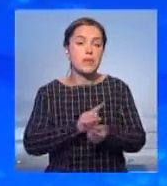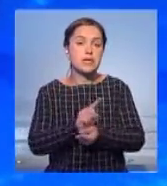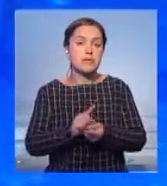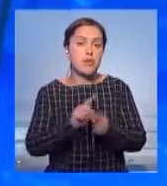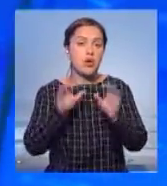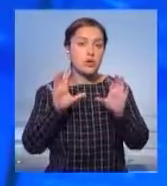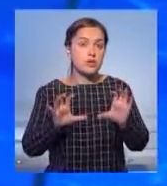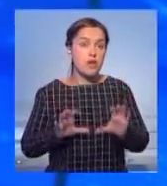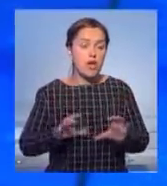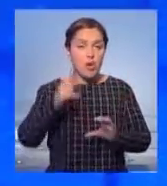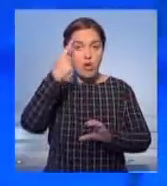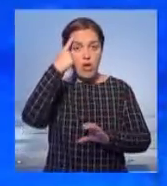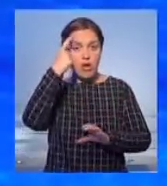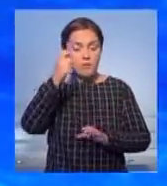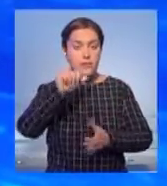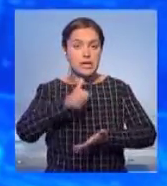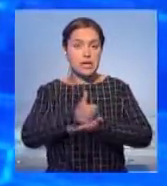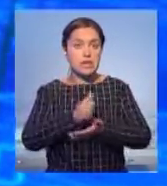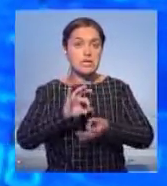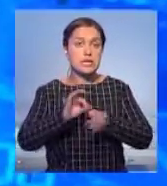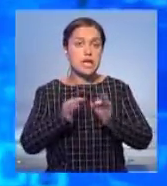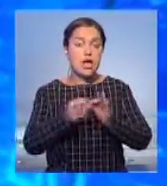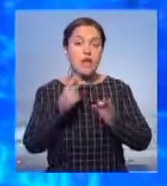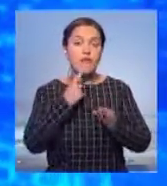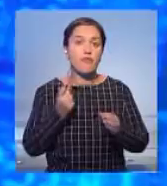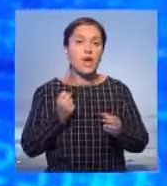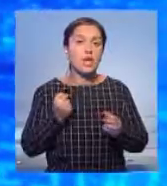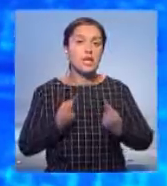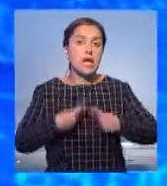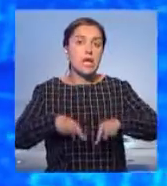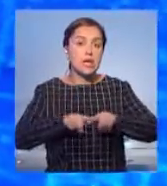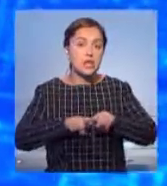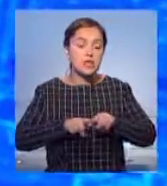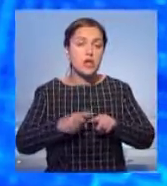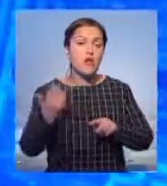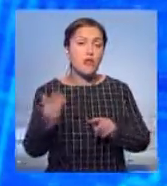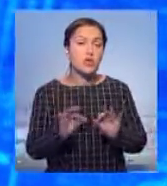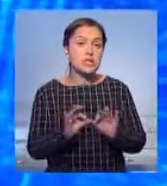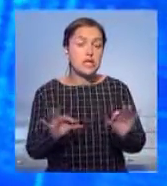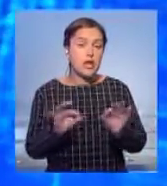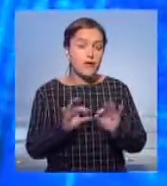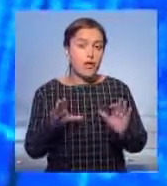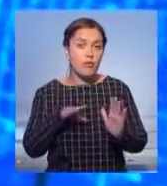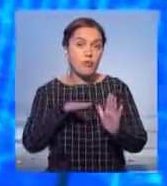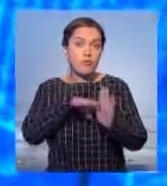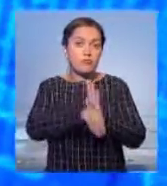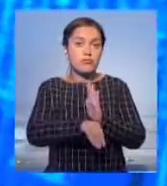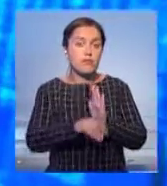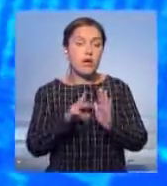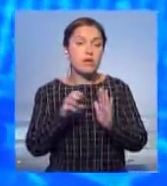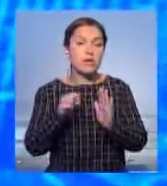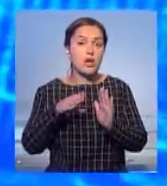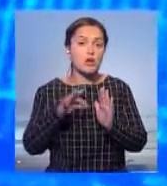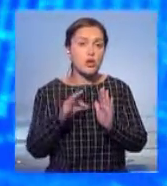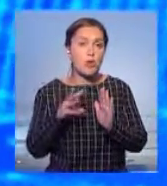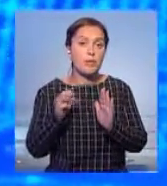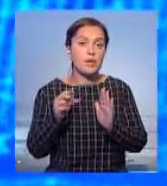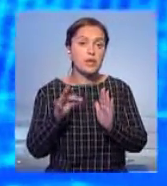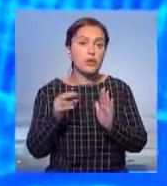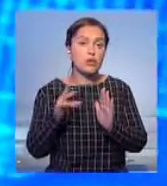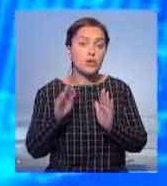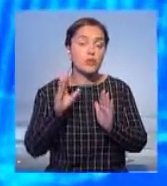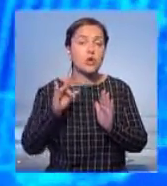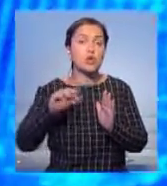Об этом заявил генеральный секретарь военного альянса Йенс Столтенберг. По его словам, решение о вступлении Македонии в блок примут во время июльского